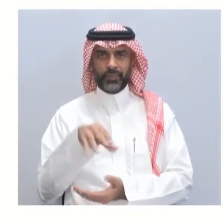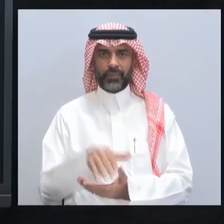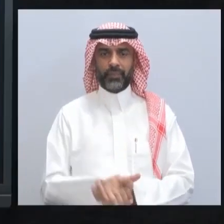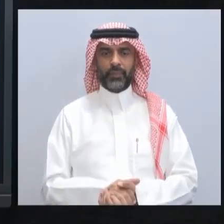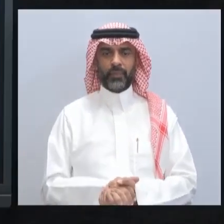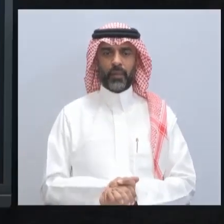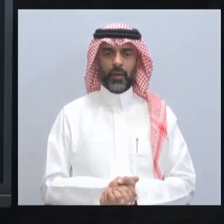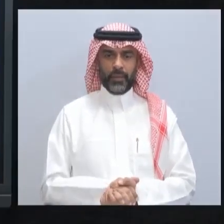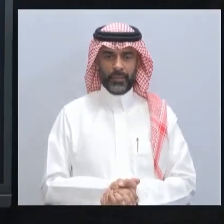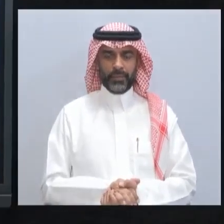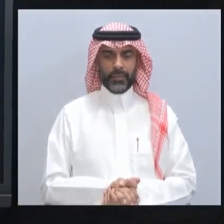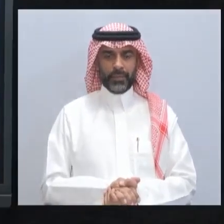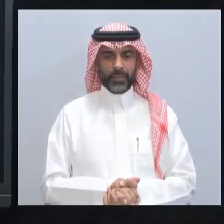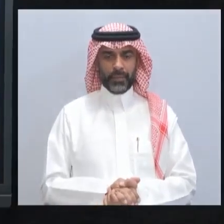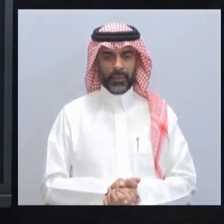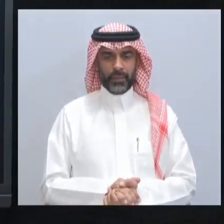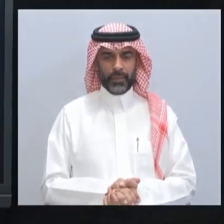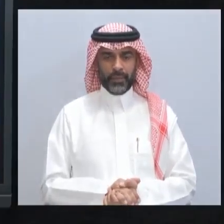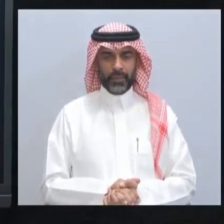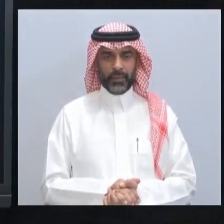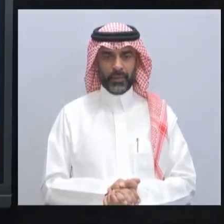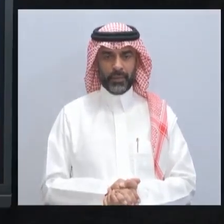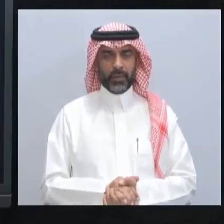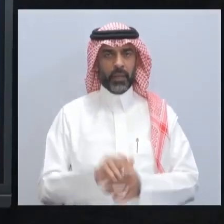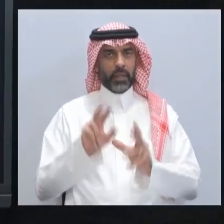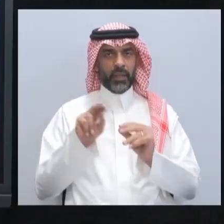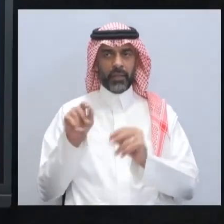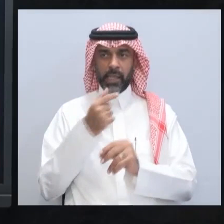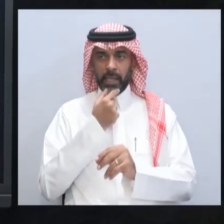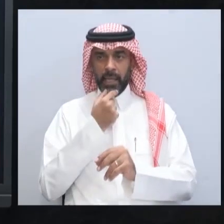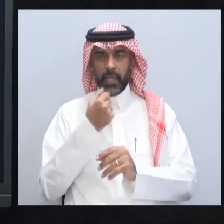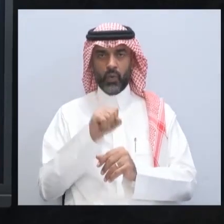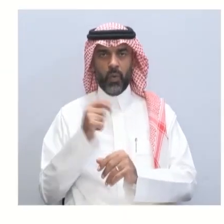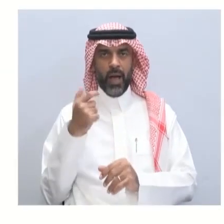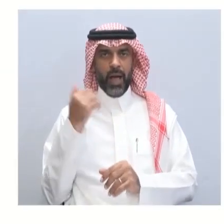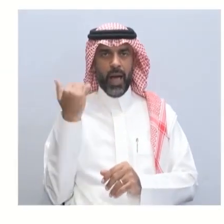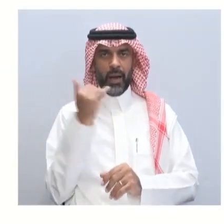نكرر هذه الخطوات السابقه لانشاء قائمه باللغه